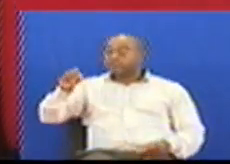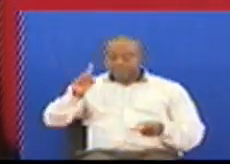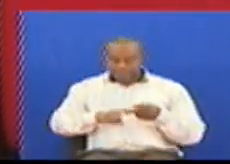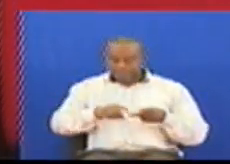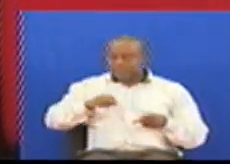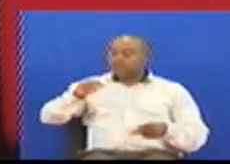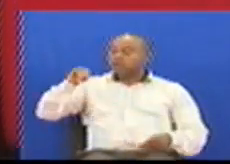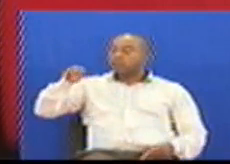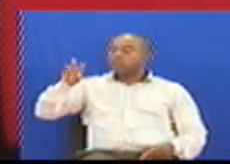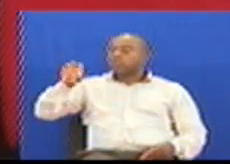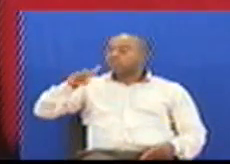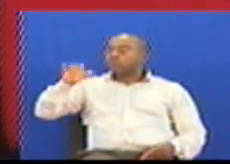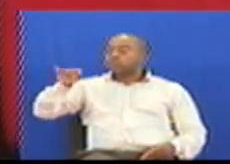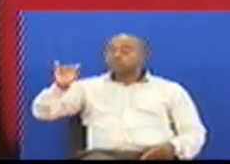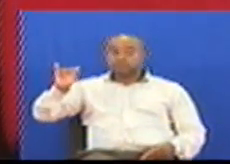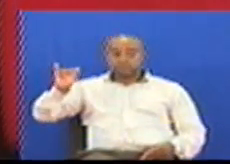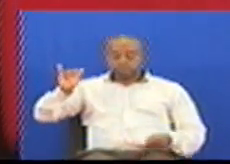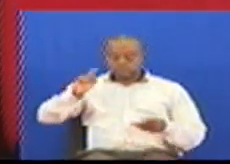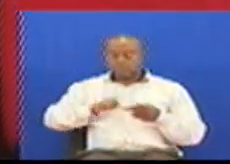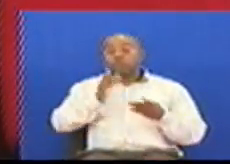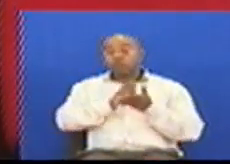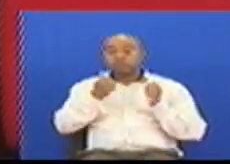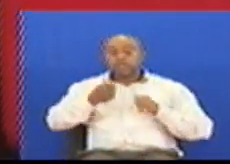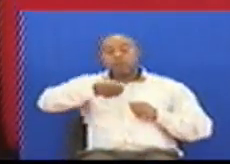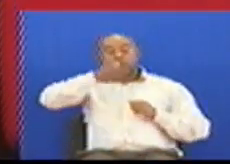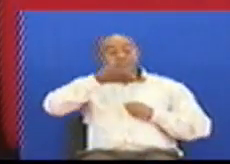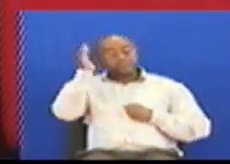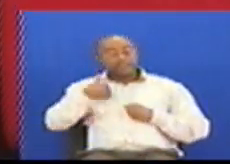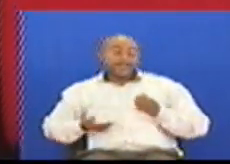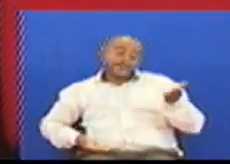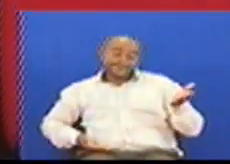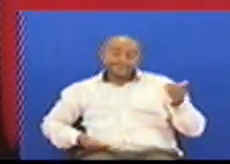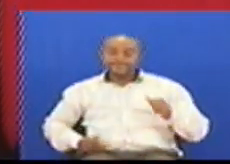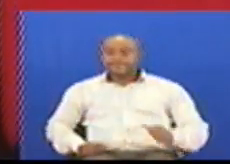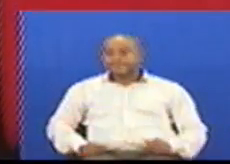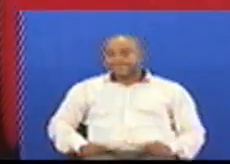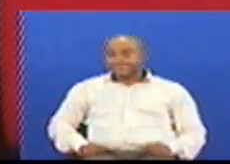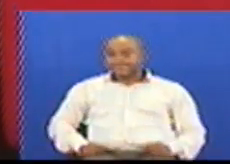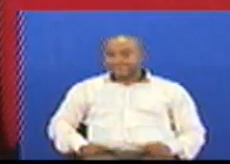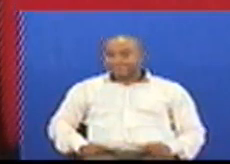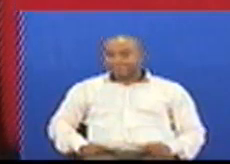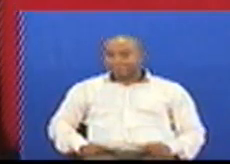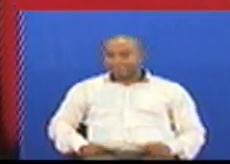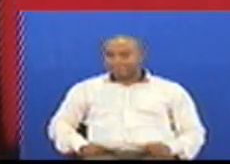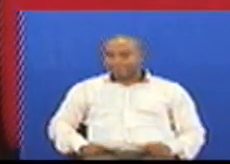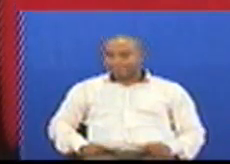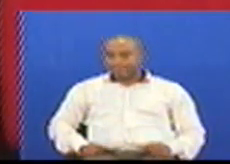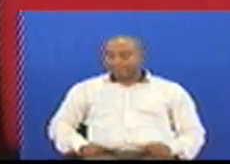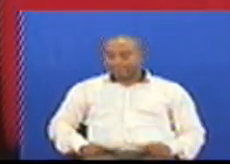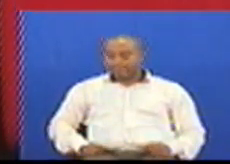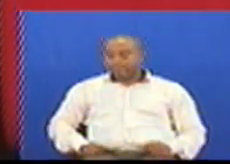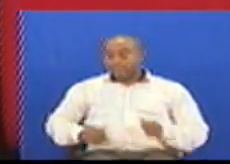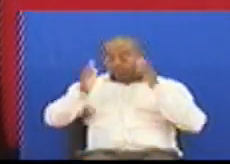na wananchi wameweza kunufaika. Tunaipongeza sana serikali. Mheshimiwa naibu